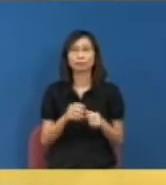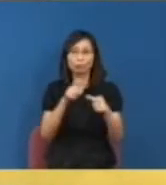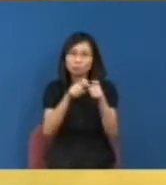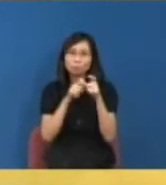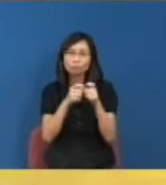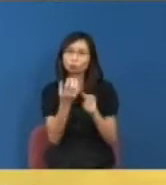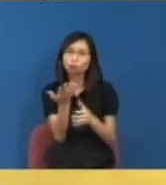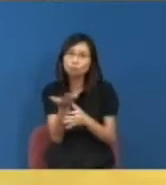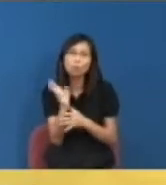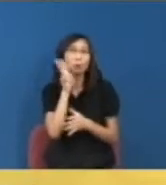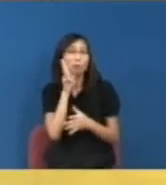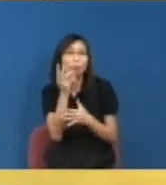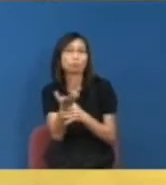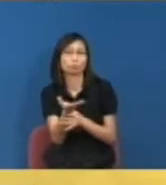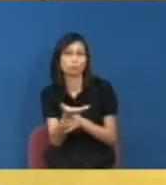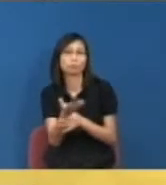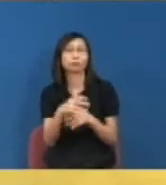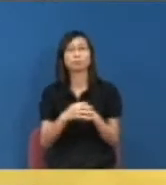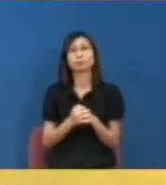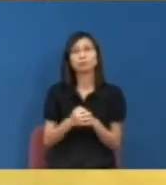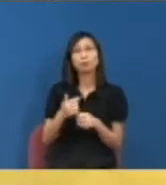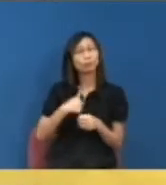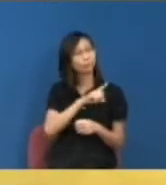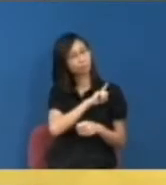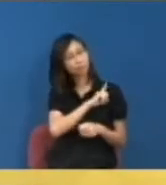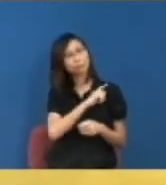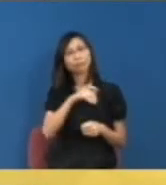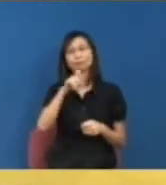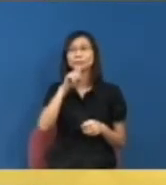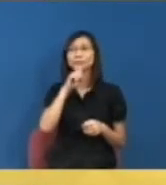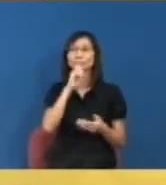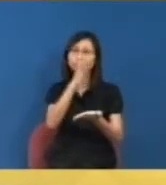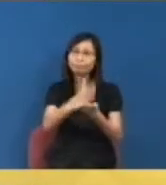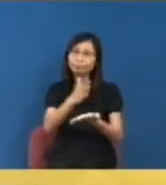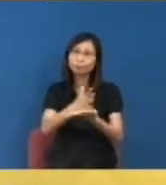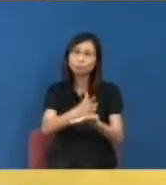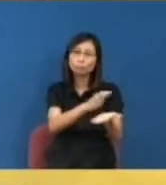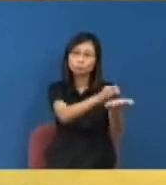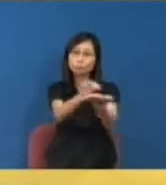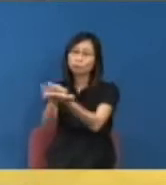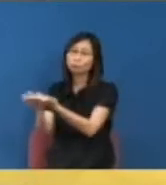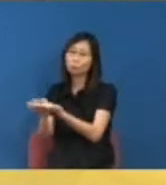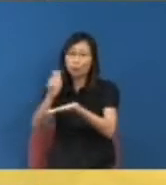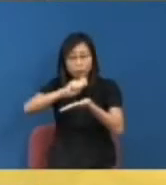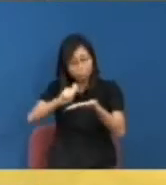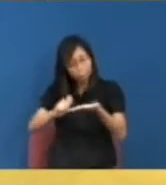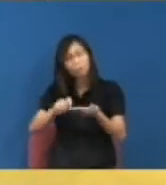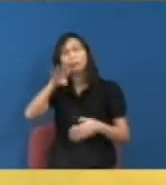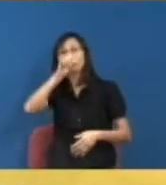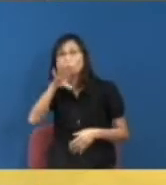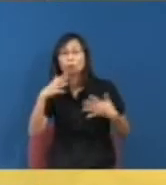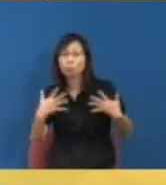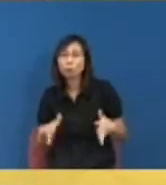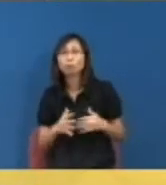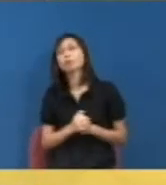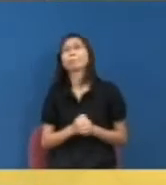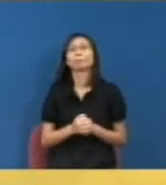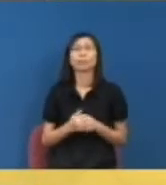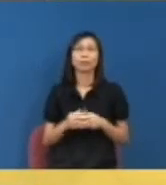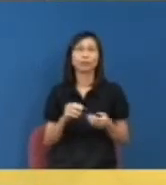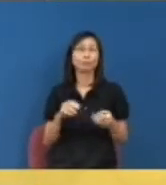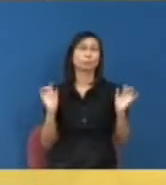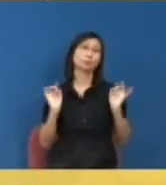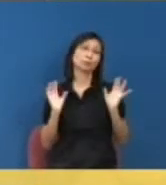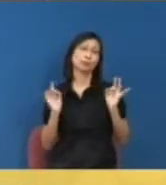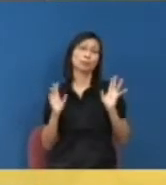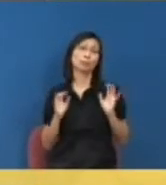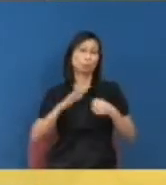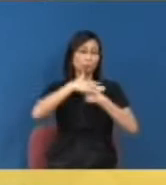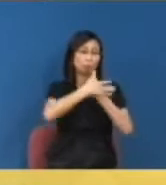施